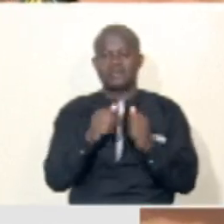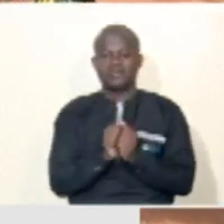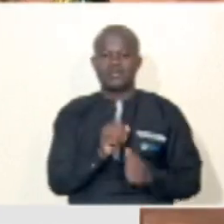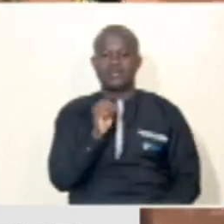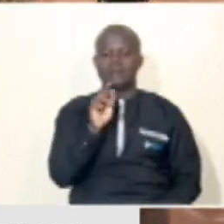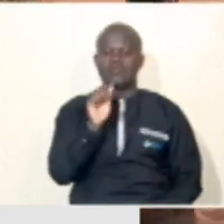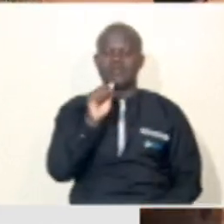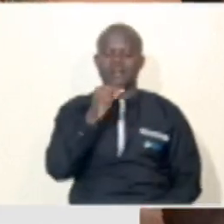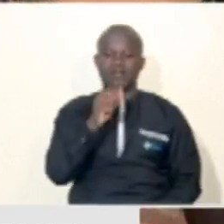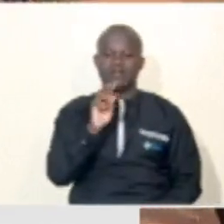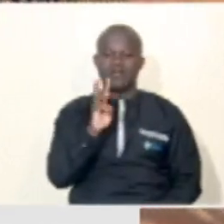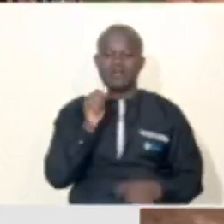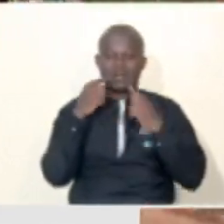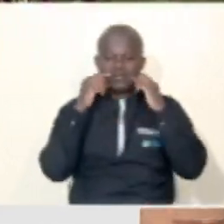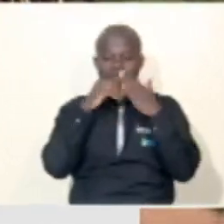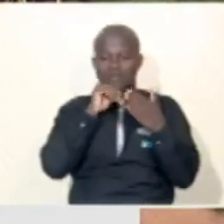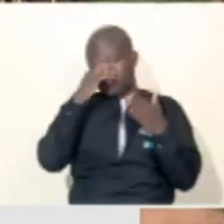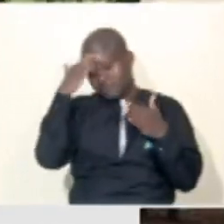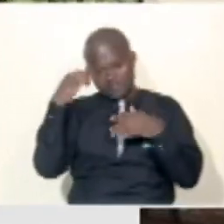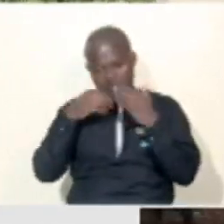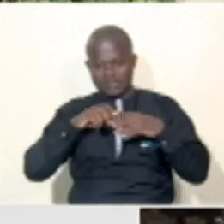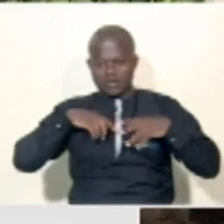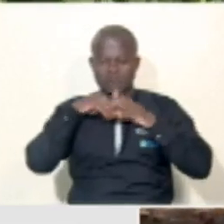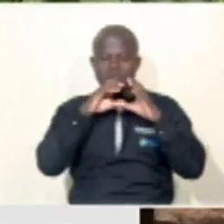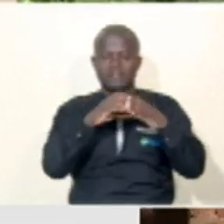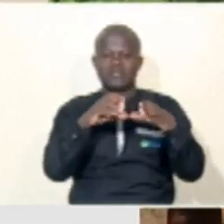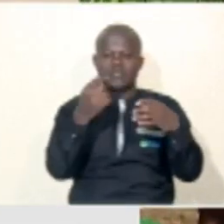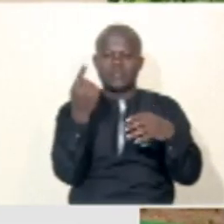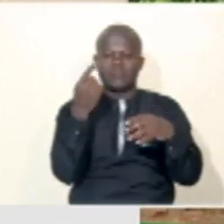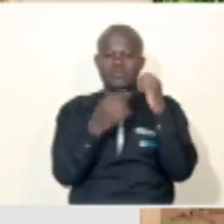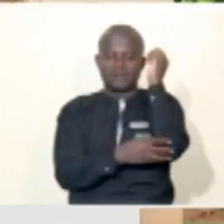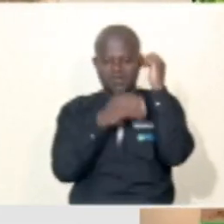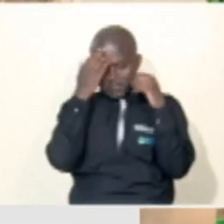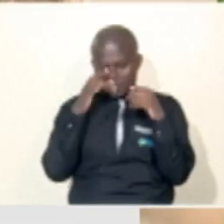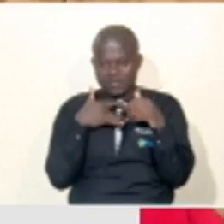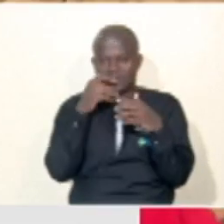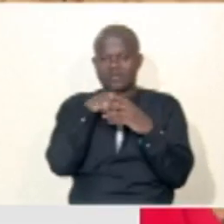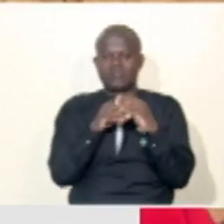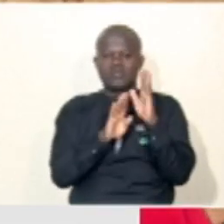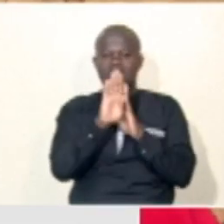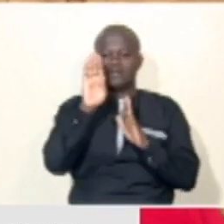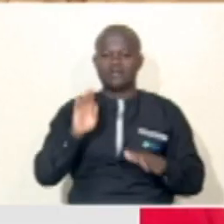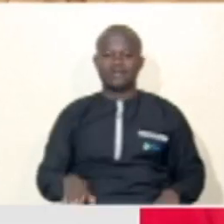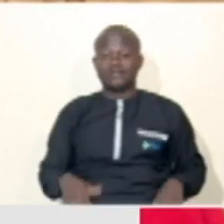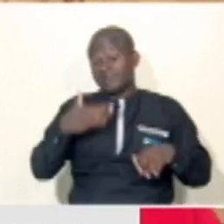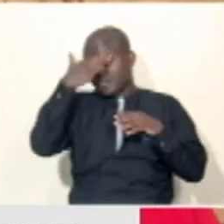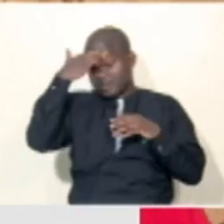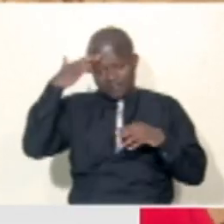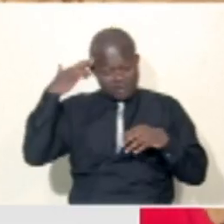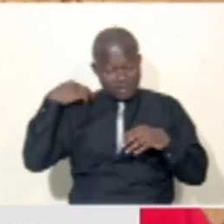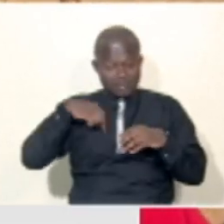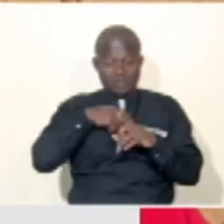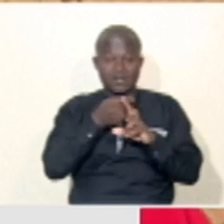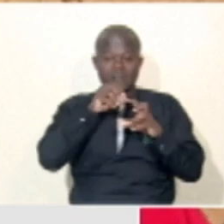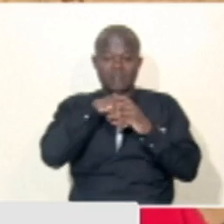kwa yavuga ko nta mpamvu yo gukomeza kuba mu cyiciro cya mbere cy'ubudehe kubera ko yiyumvamo iterambere. Ni nayo mpamvu mwankura